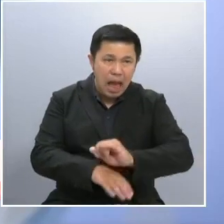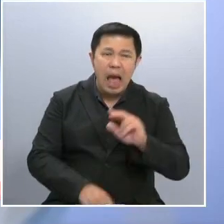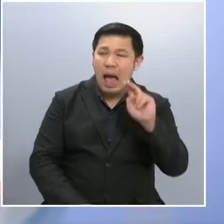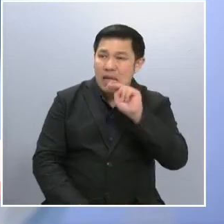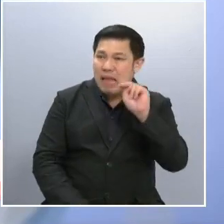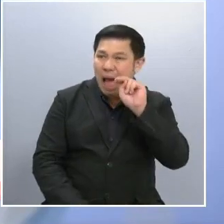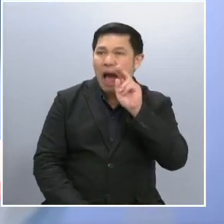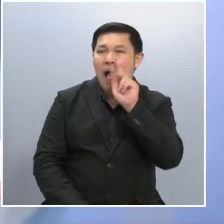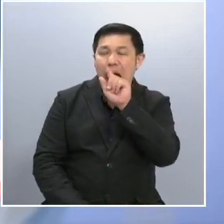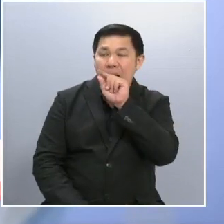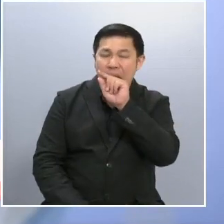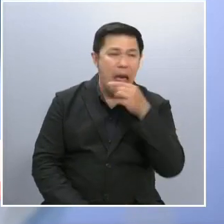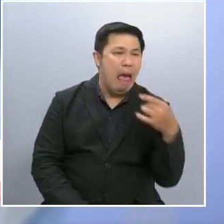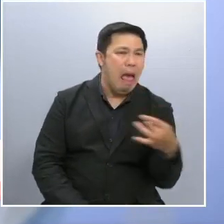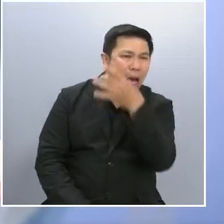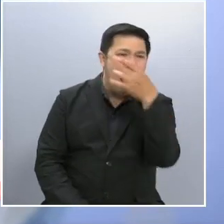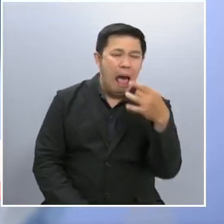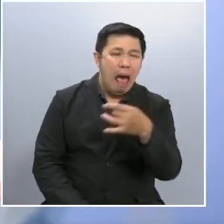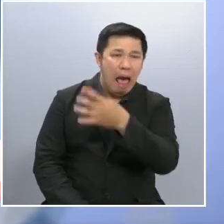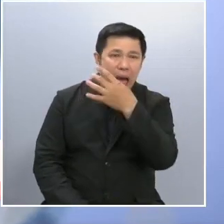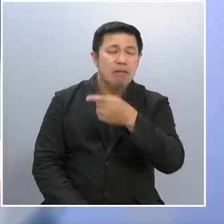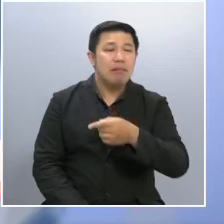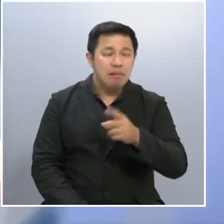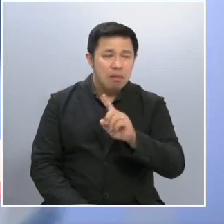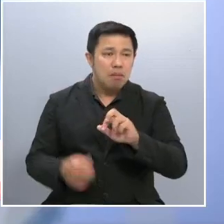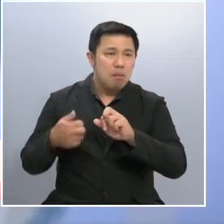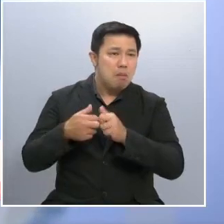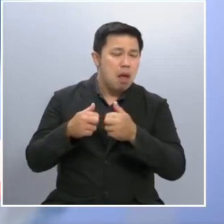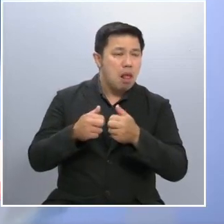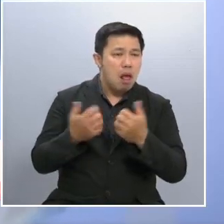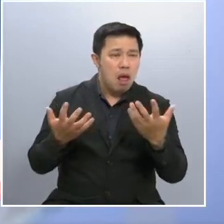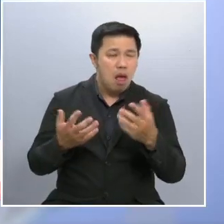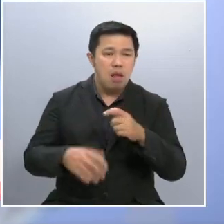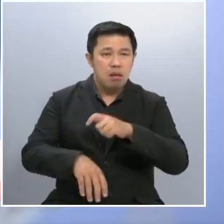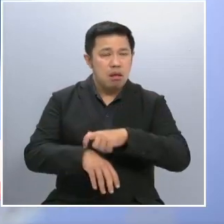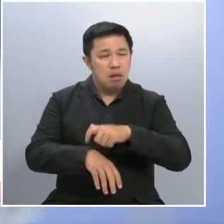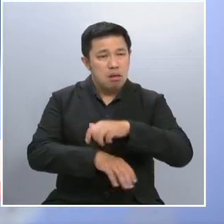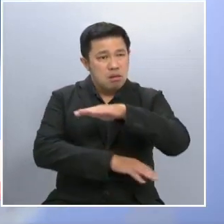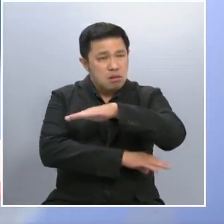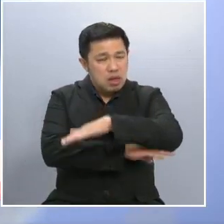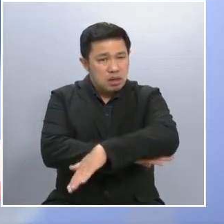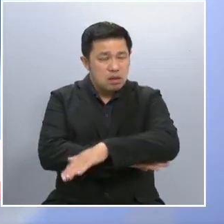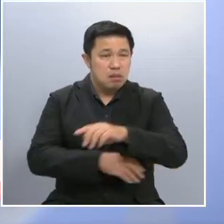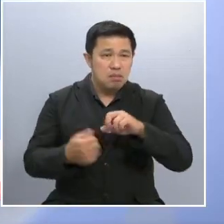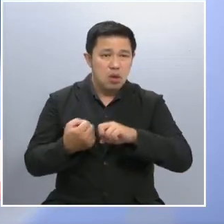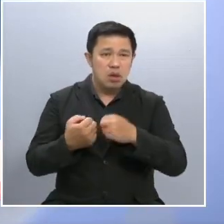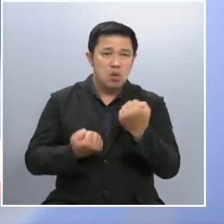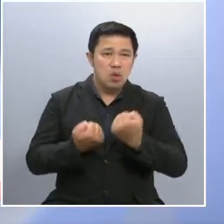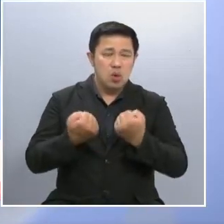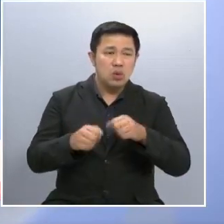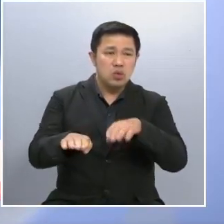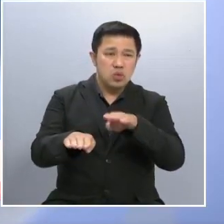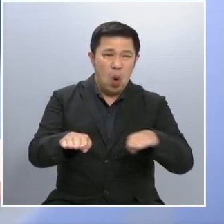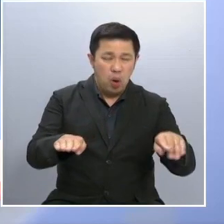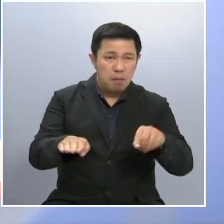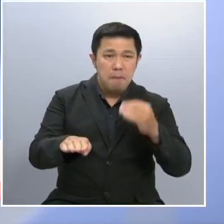ไก่สมัยก่อนแรกๆเริ่มละหองละแหงกันก็ช่วงเย็นหรือหัวค่ำมาครับเรื่องจอดรถในบ้าน